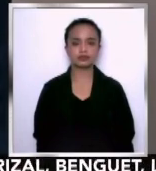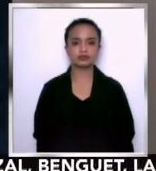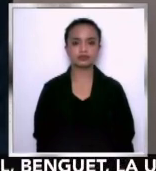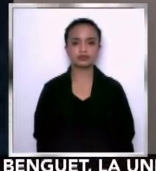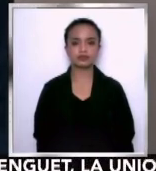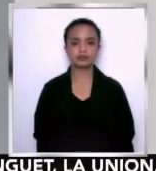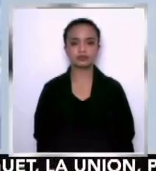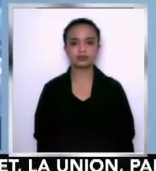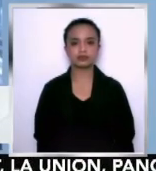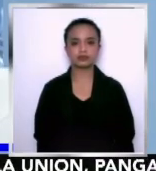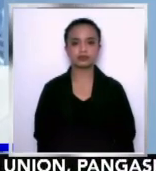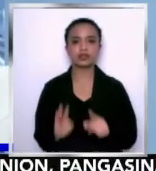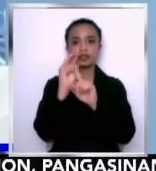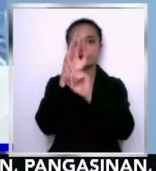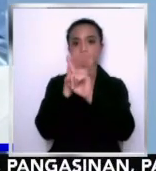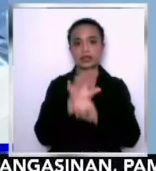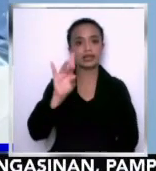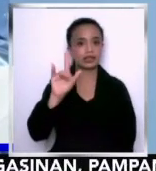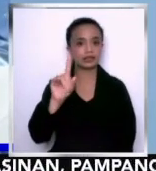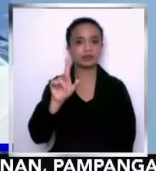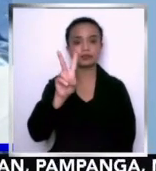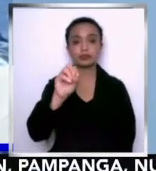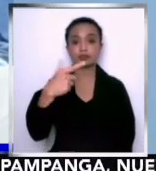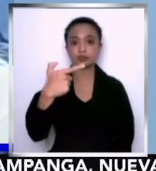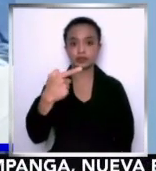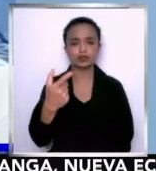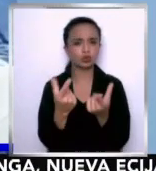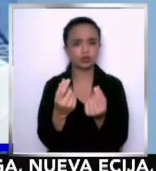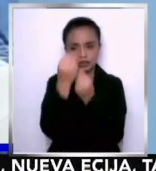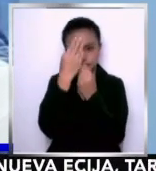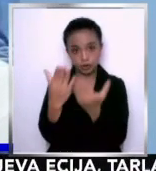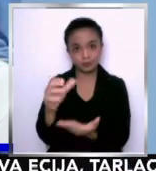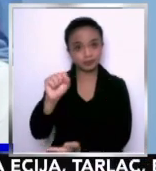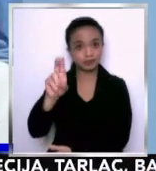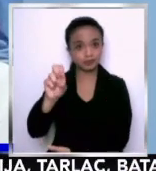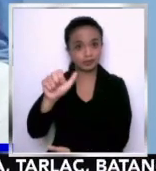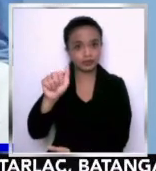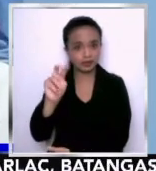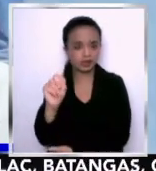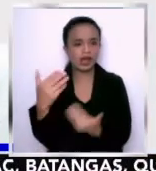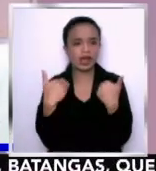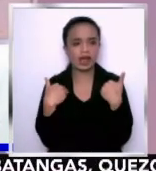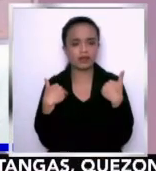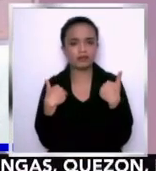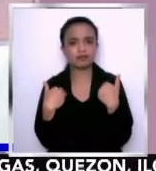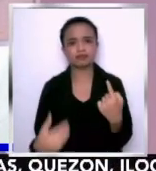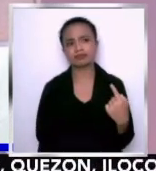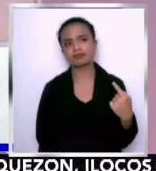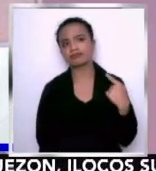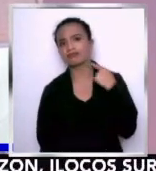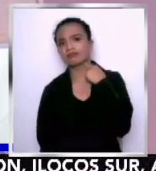May 18, 2021, nang ipaalam kay Susan na natagpo ang patay at may saksak ng kutsilyo sa lalamunan ang kanyang